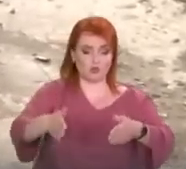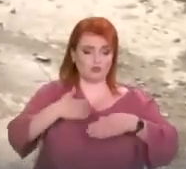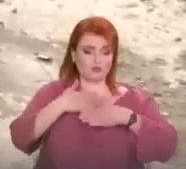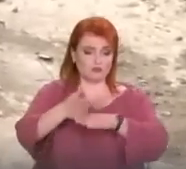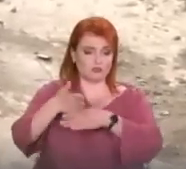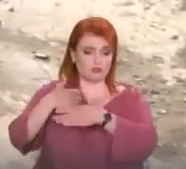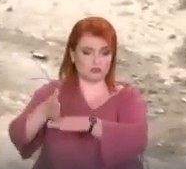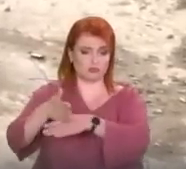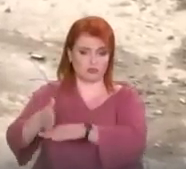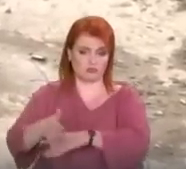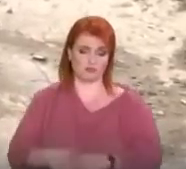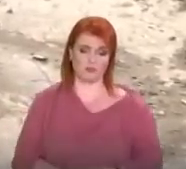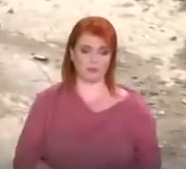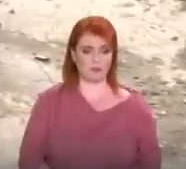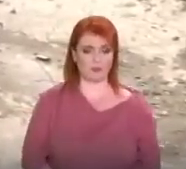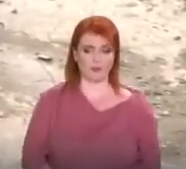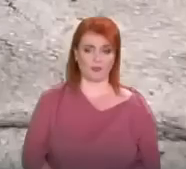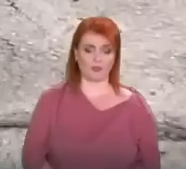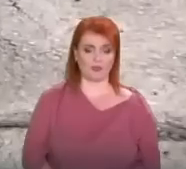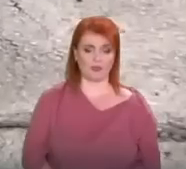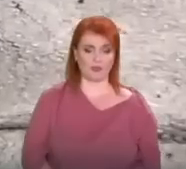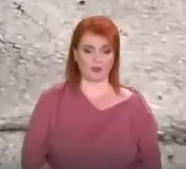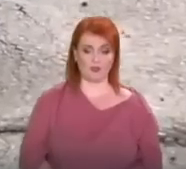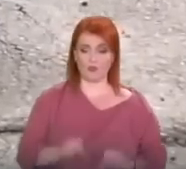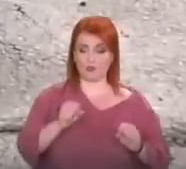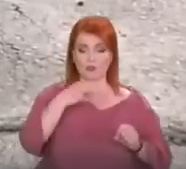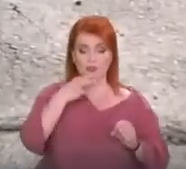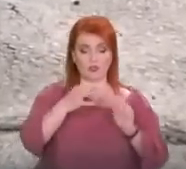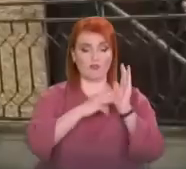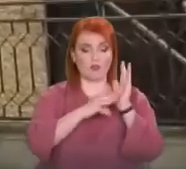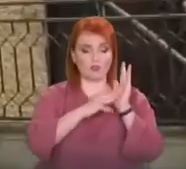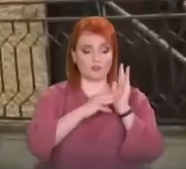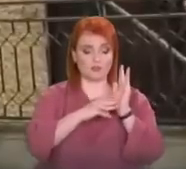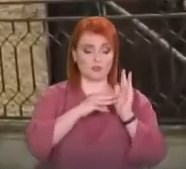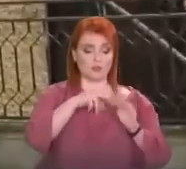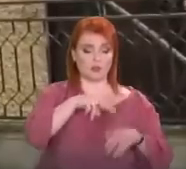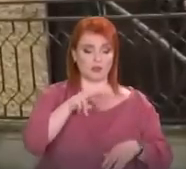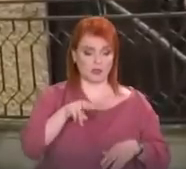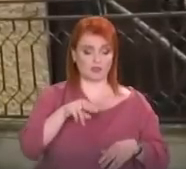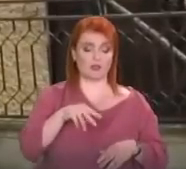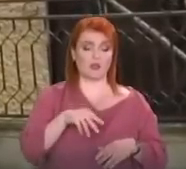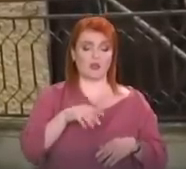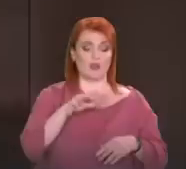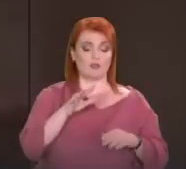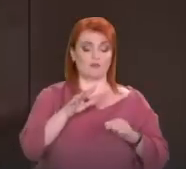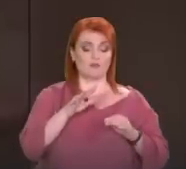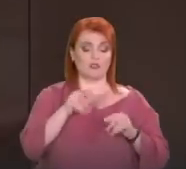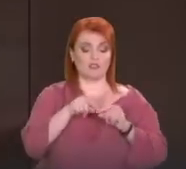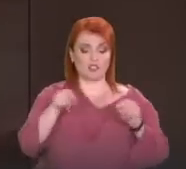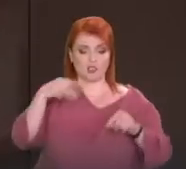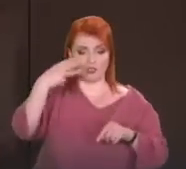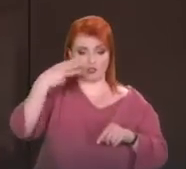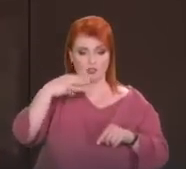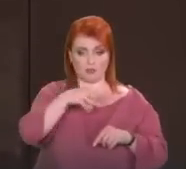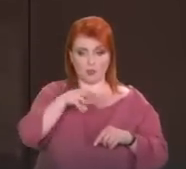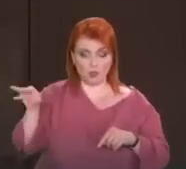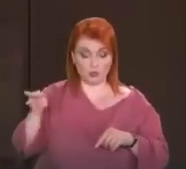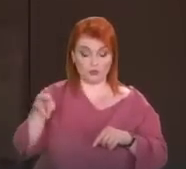după ce au căzut aproximativ 80 de litri pe metru pătrat de precipitații în numai jumătate de oră.